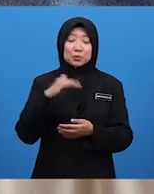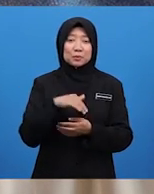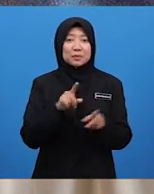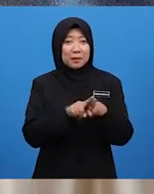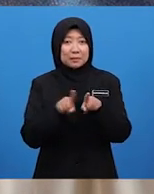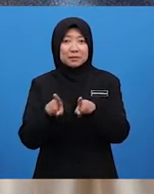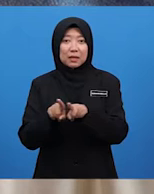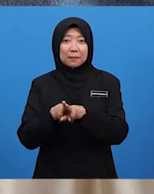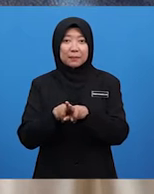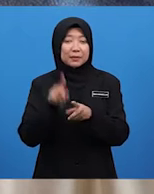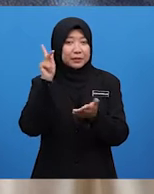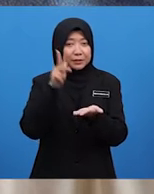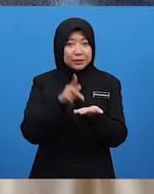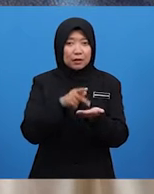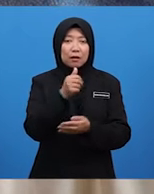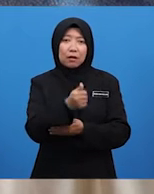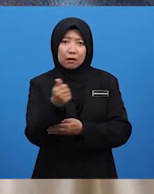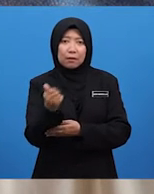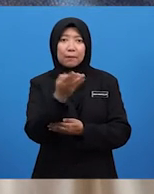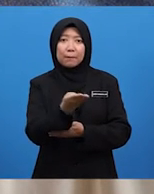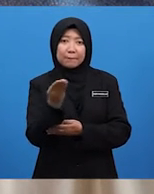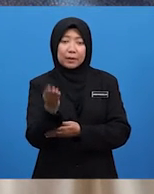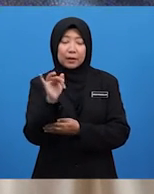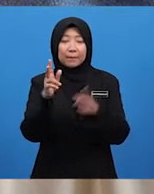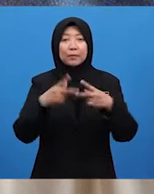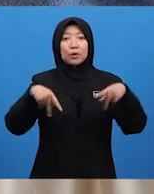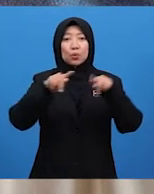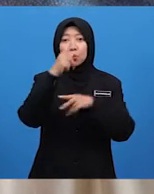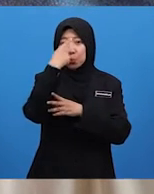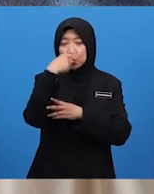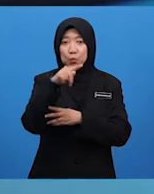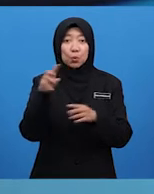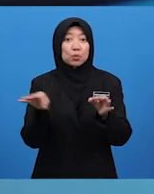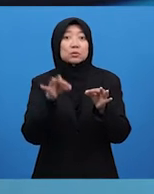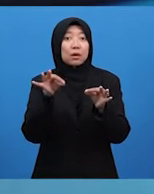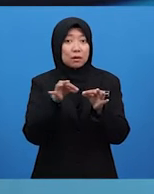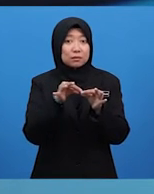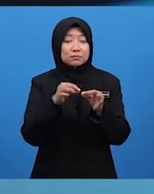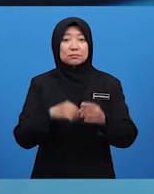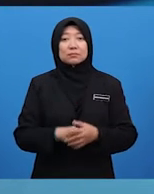sama-sama kenal alat dan bahan yang diperlukan untuk menjahit.